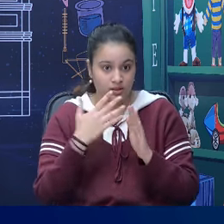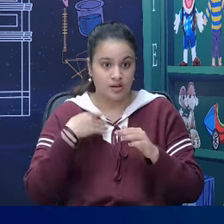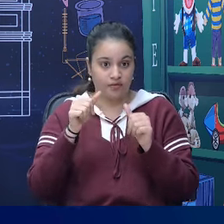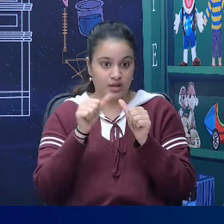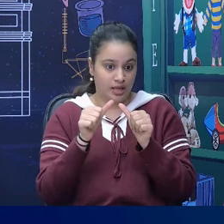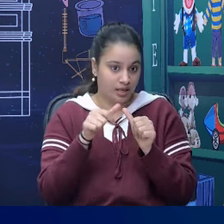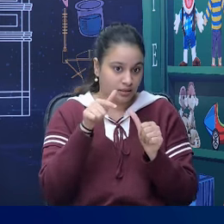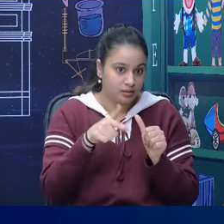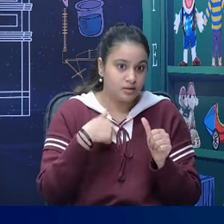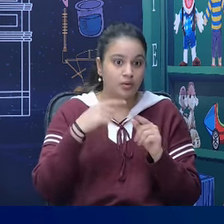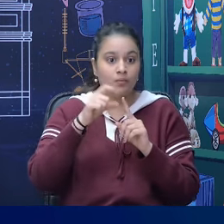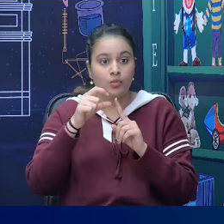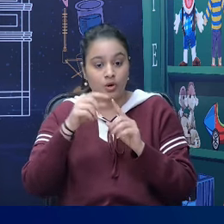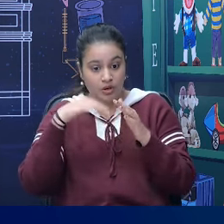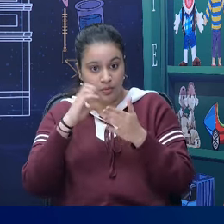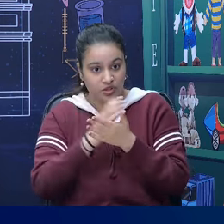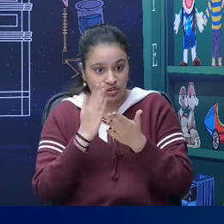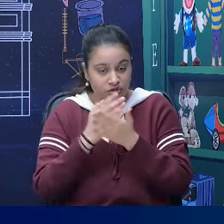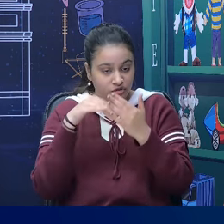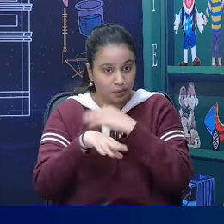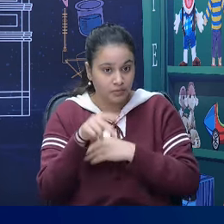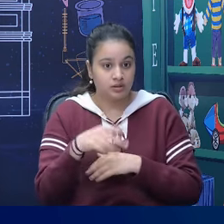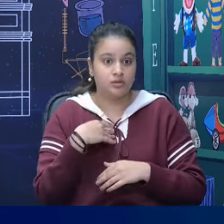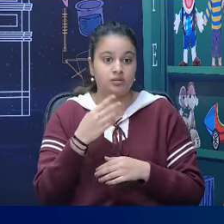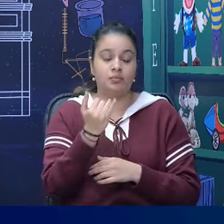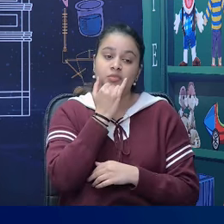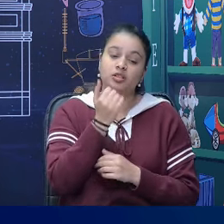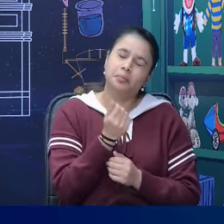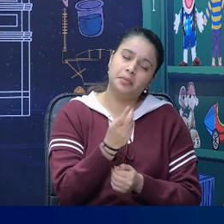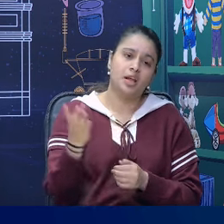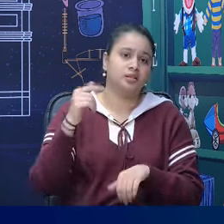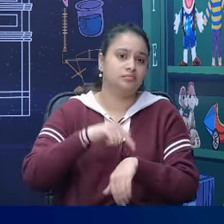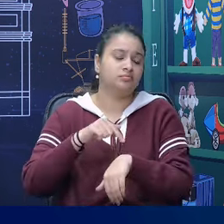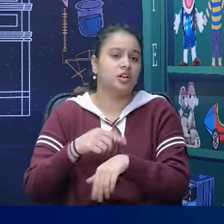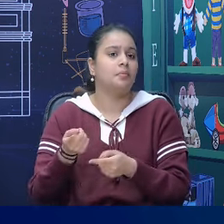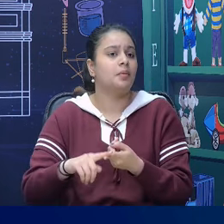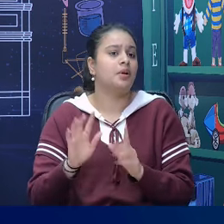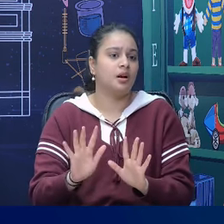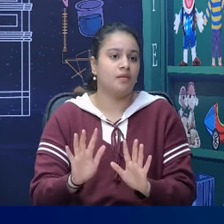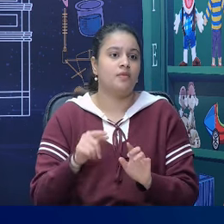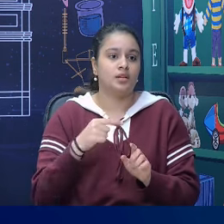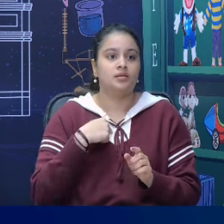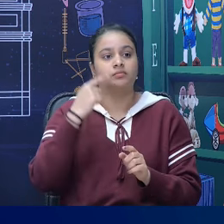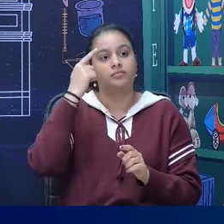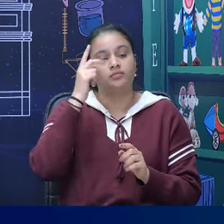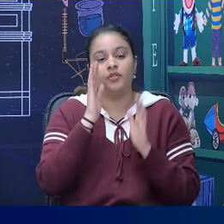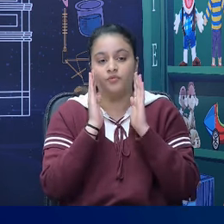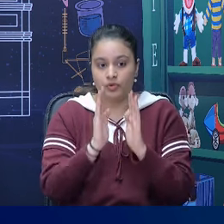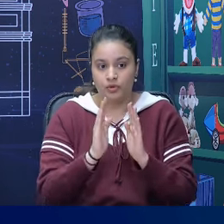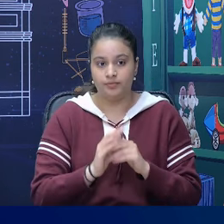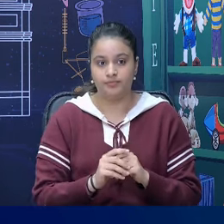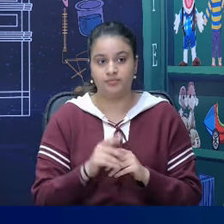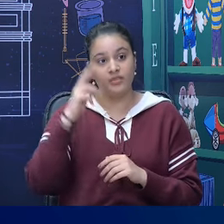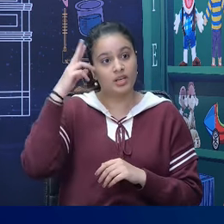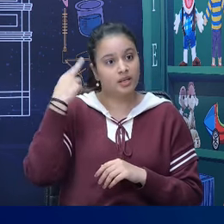ज्यादा यानी कि जो पॉलिनो है उसमें ये गलती सिमर अक्सर होती है जी ध्यान रखना पड़ेगा हा क्यों क्यों होती है क्योंकि जो